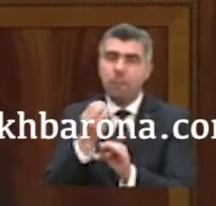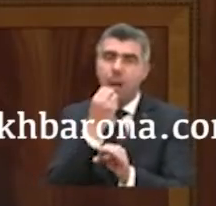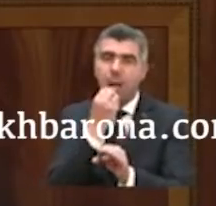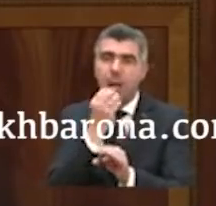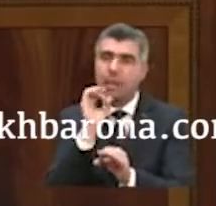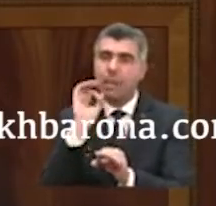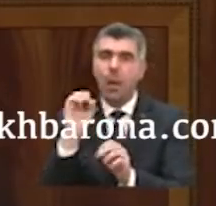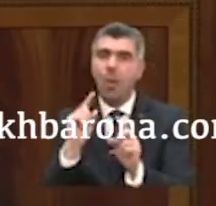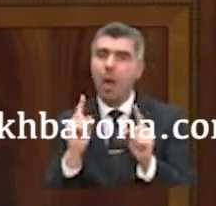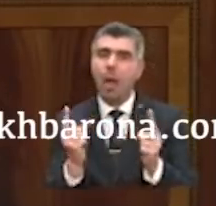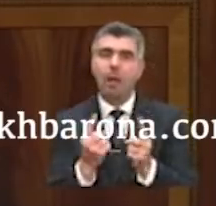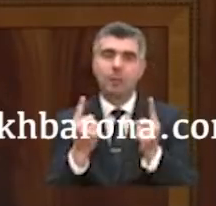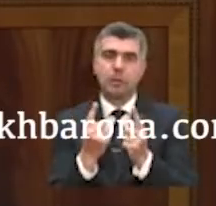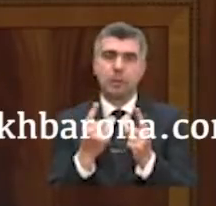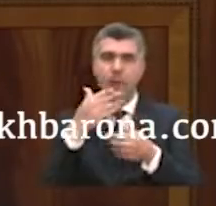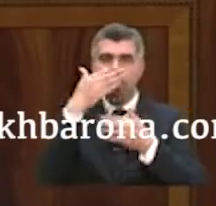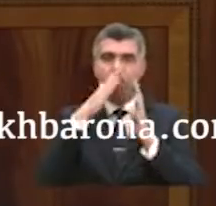المغاربه.